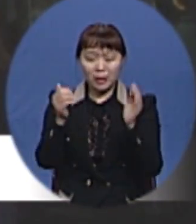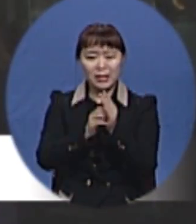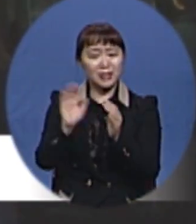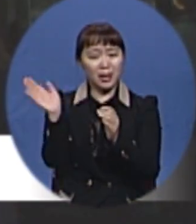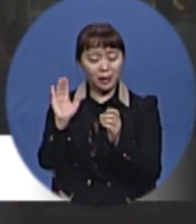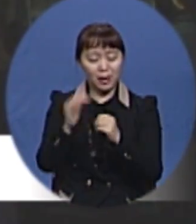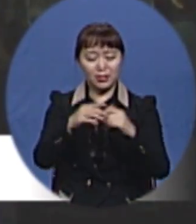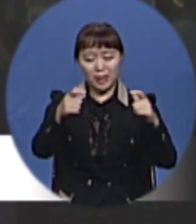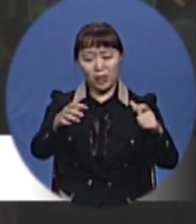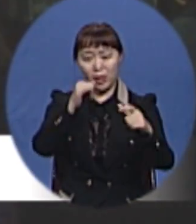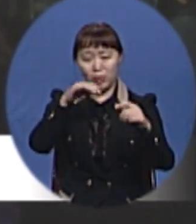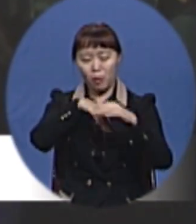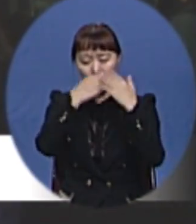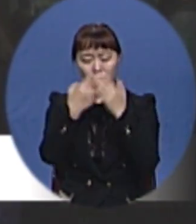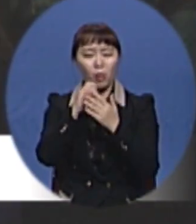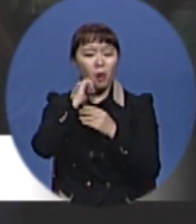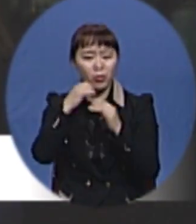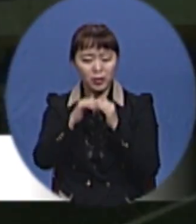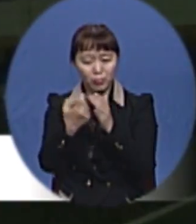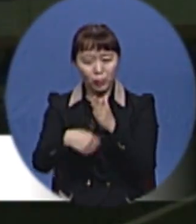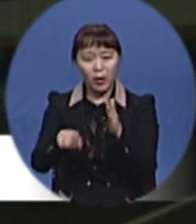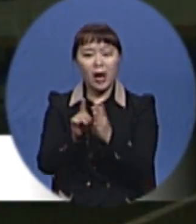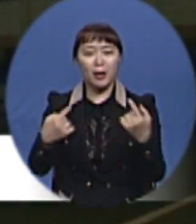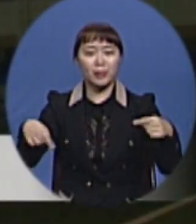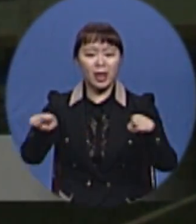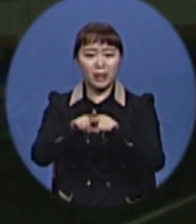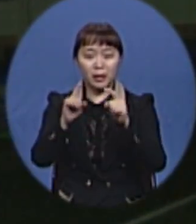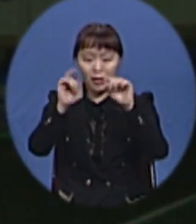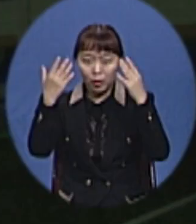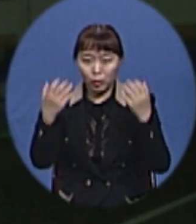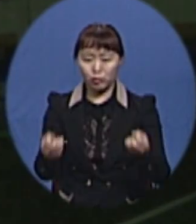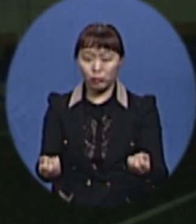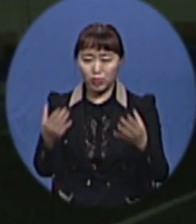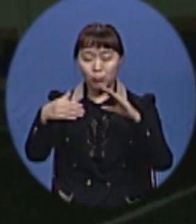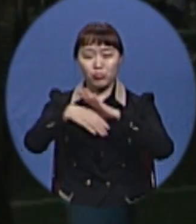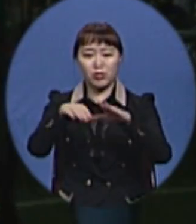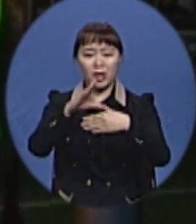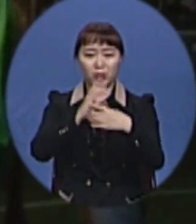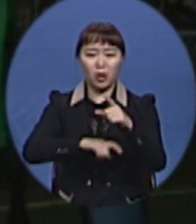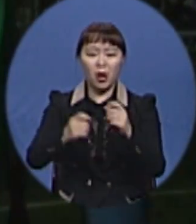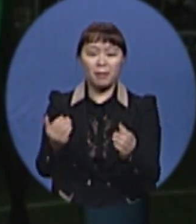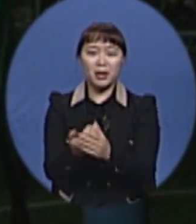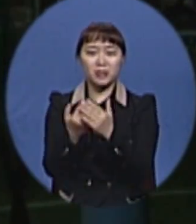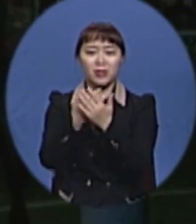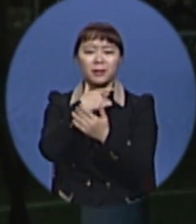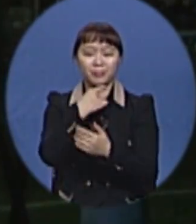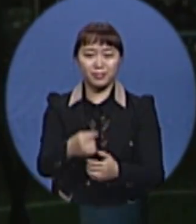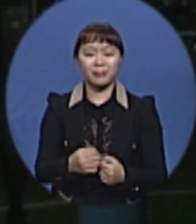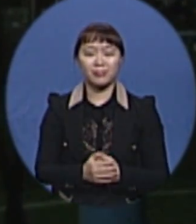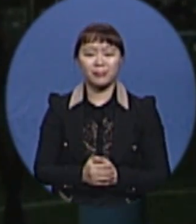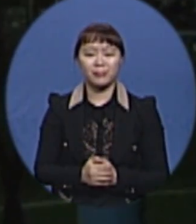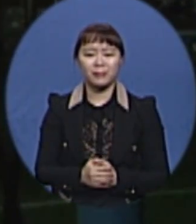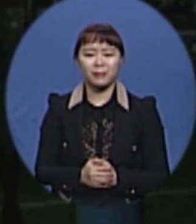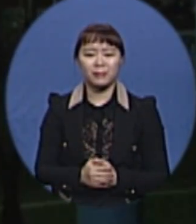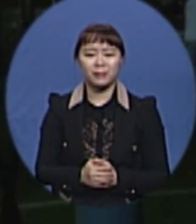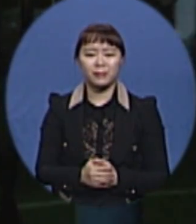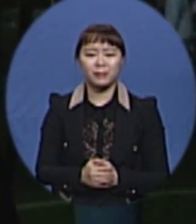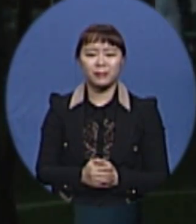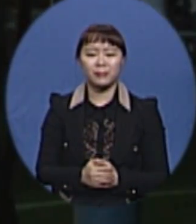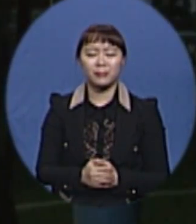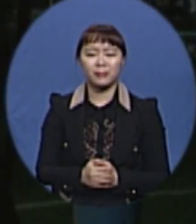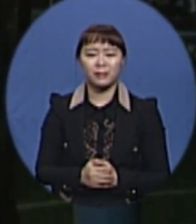벗어나 지역에 있는 불우한 이웃들을 위해 함께하는 대학 축제 문화가 더욱 자리 잡기를 기대해 봅니다. 국지TV